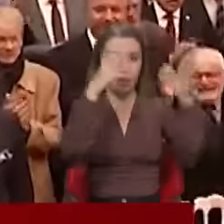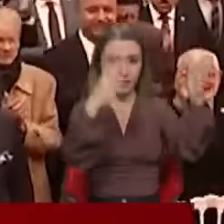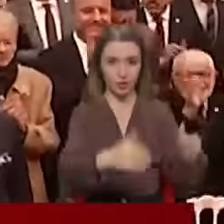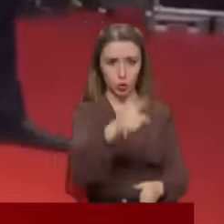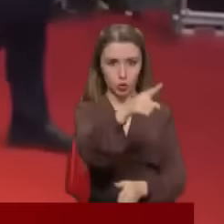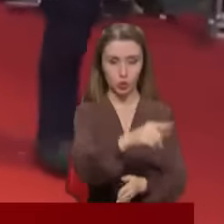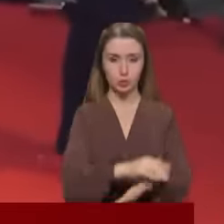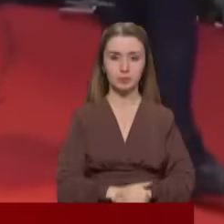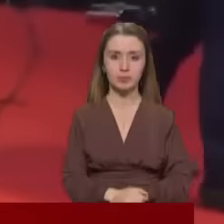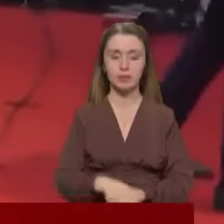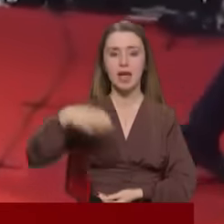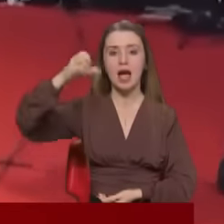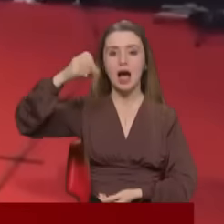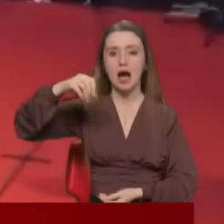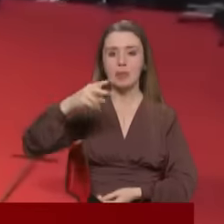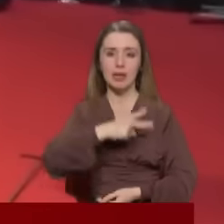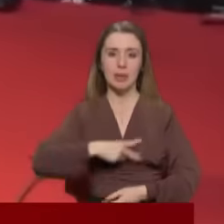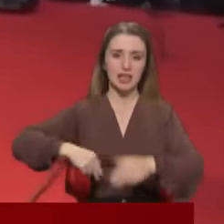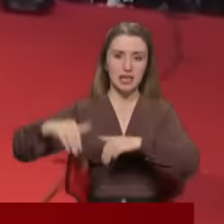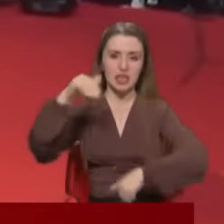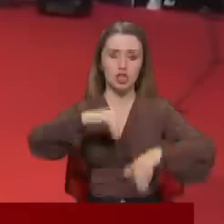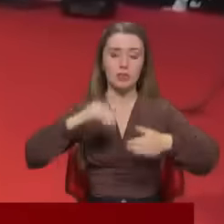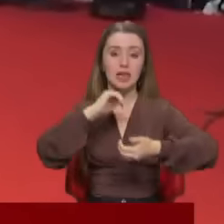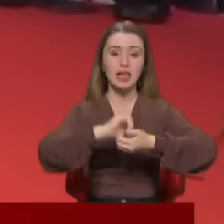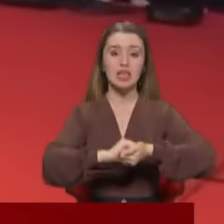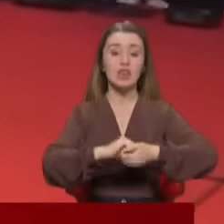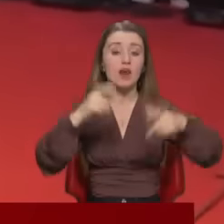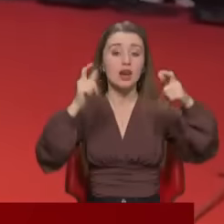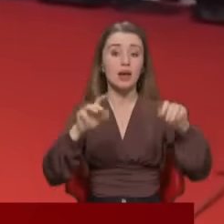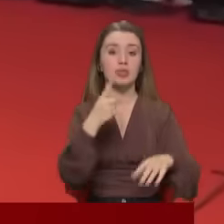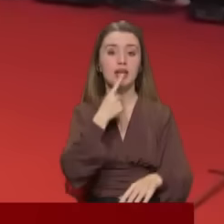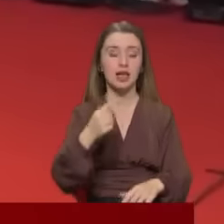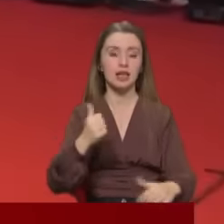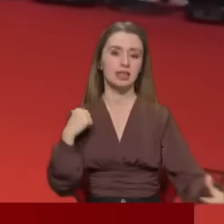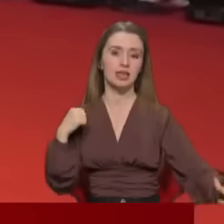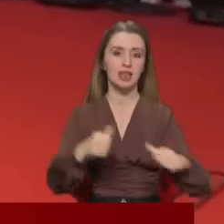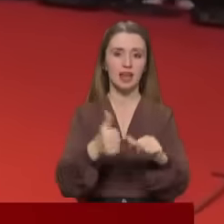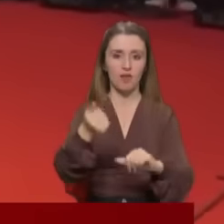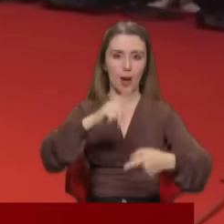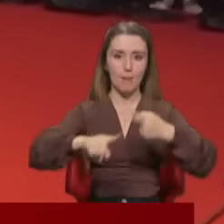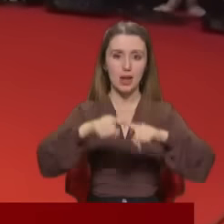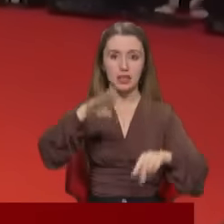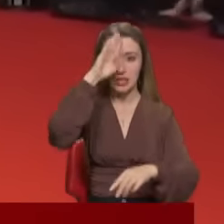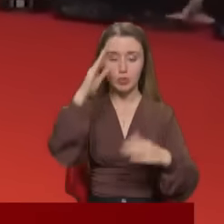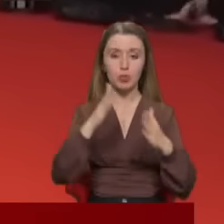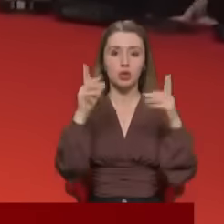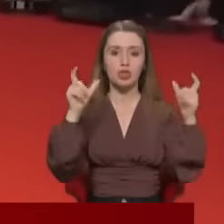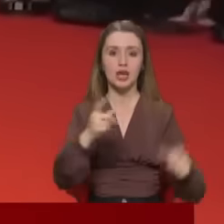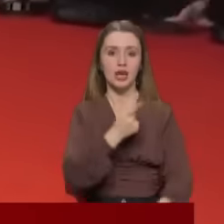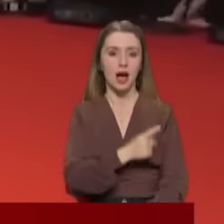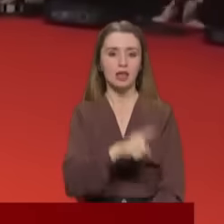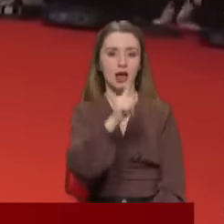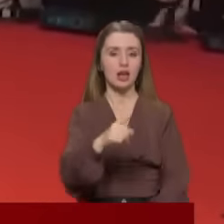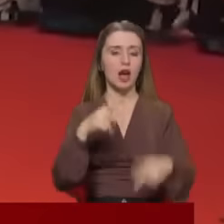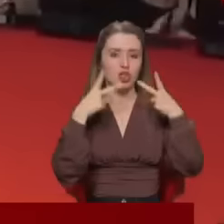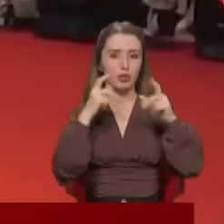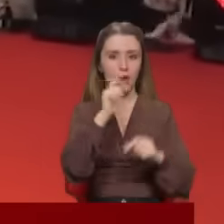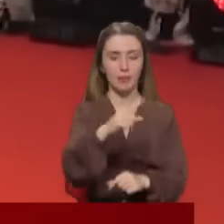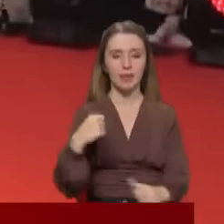Altınöz. AK Parti ile yerel seçimlerde ittifakta uzlaşamayan Yeniden Refah Partisi İstanbul Büyükşehir adayını resmen